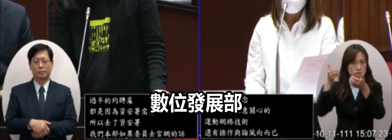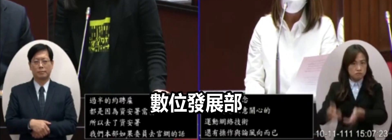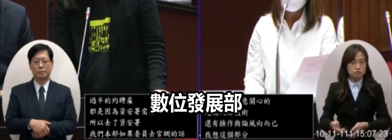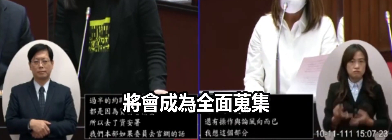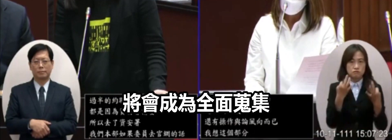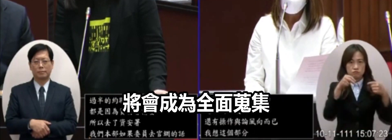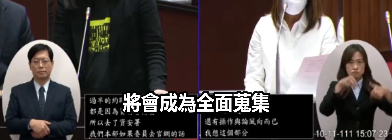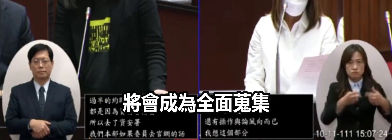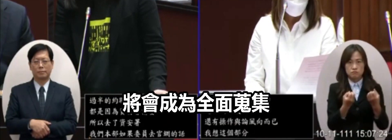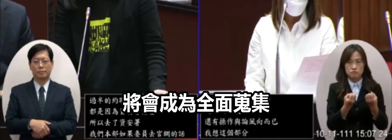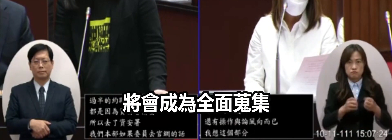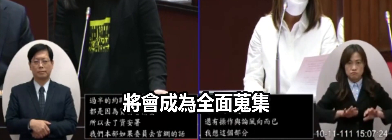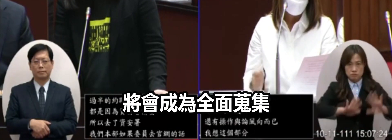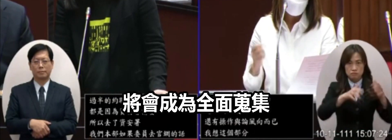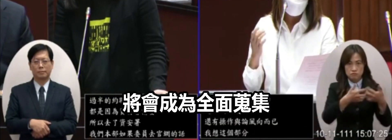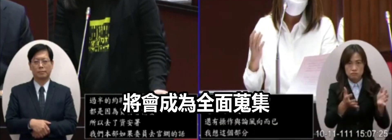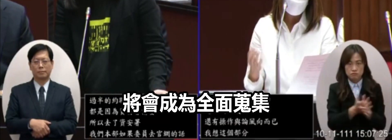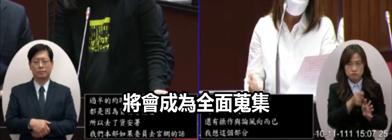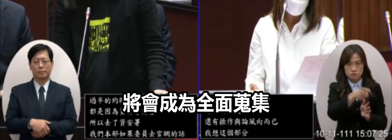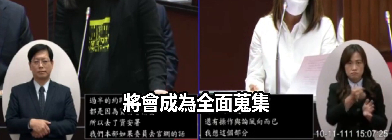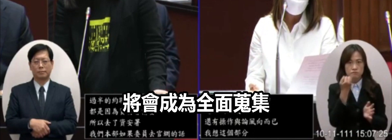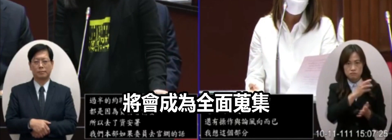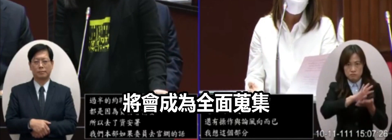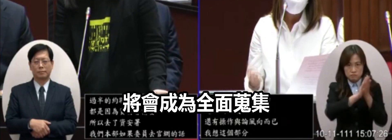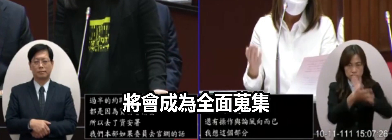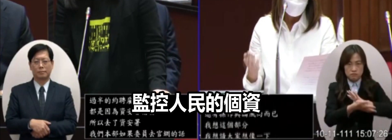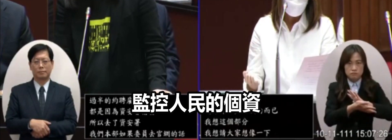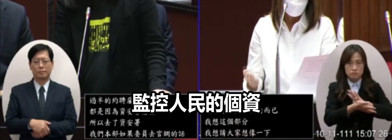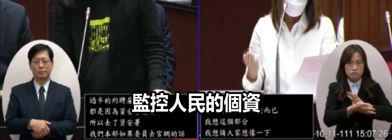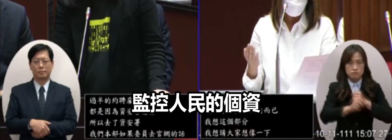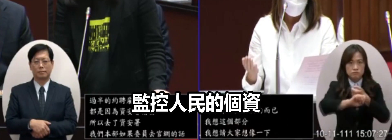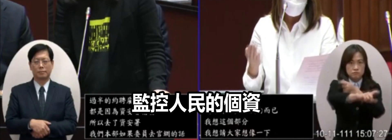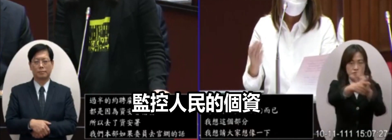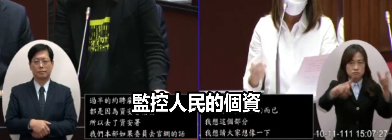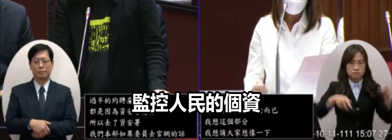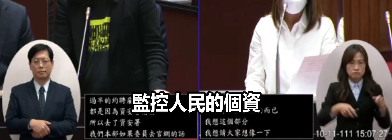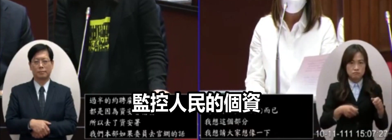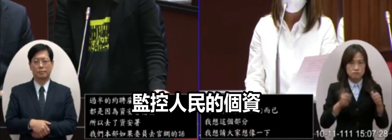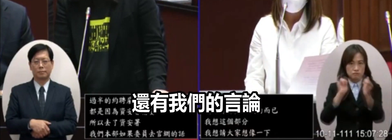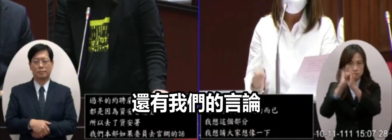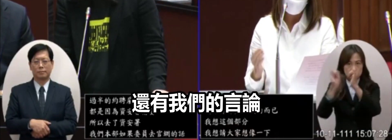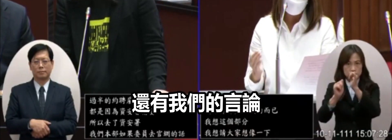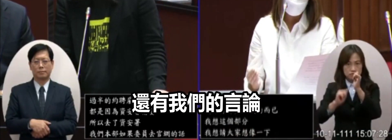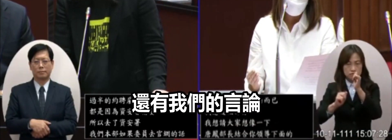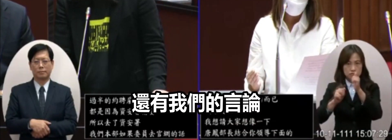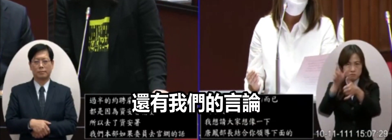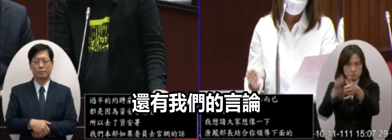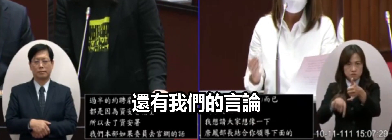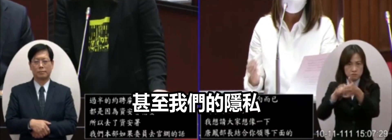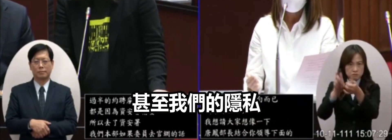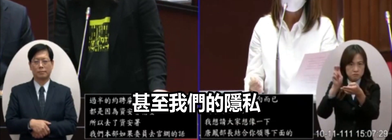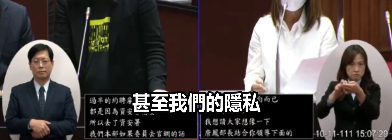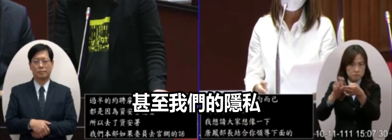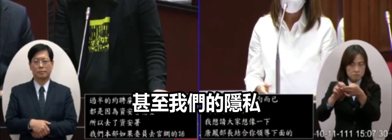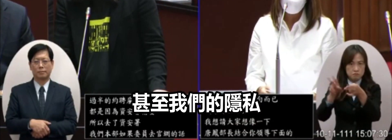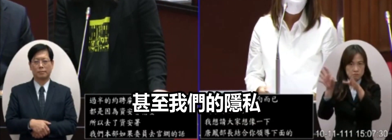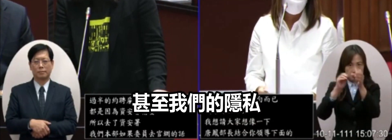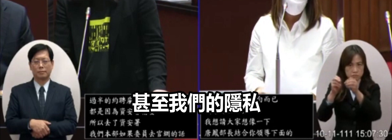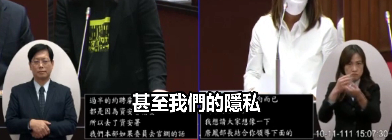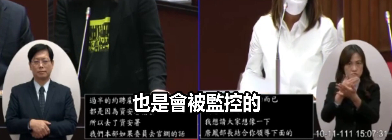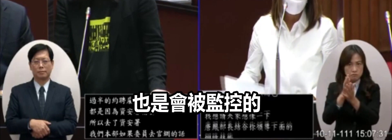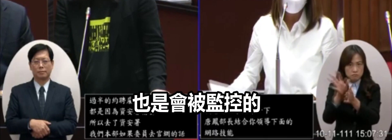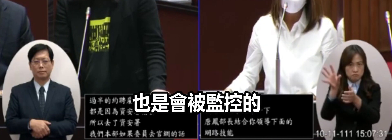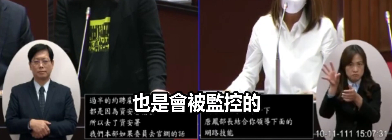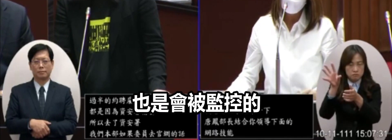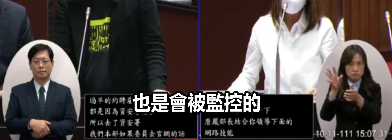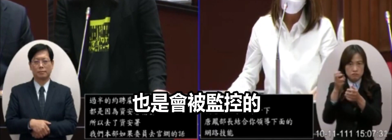展部将会成为全面收集监控人民的个资，还有我们的言论，甚至我们的隐